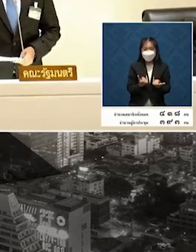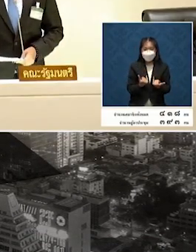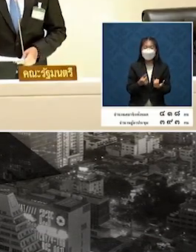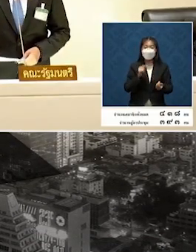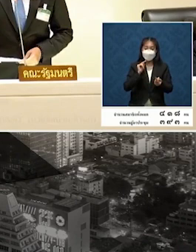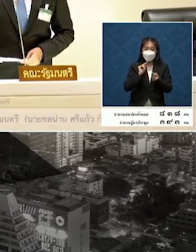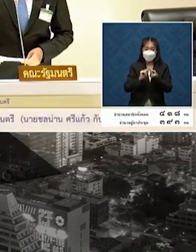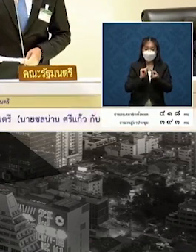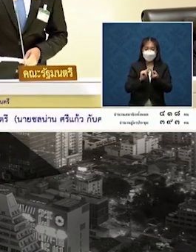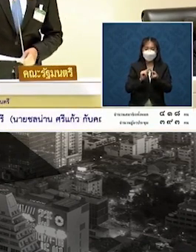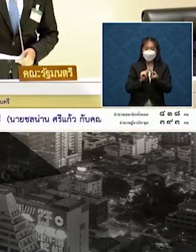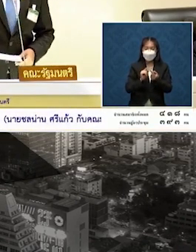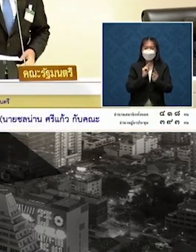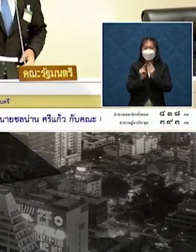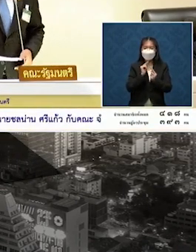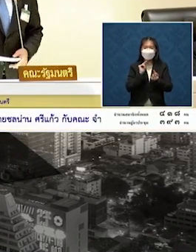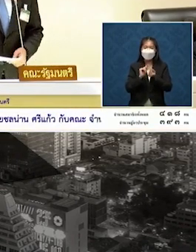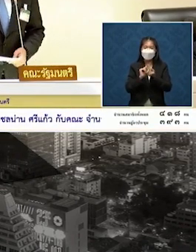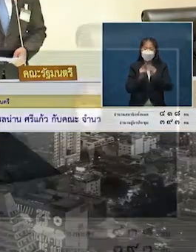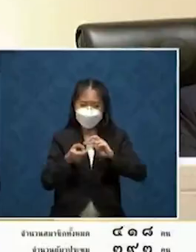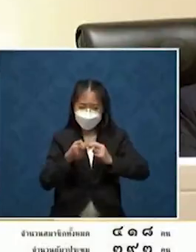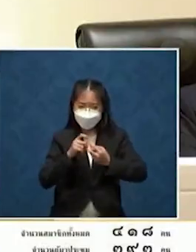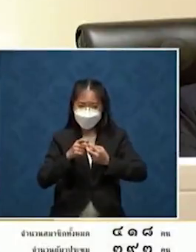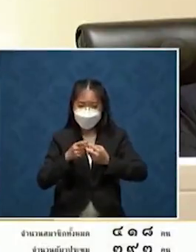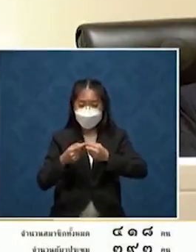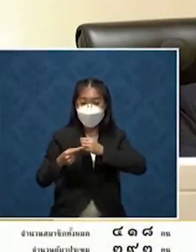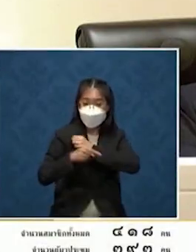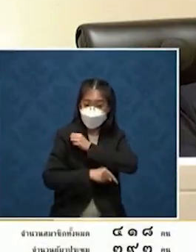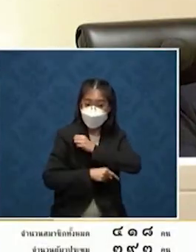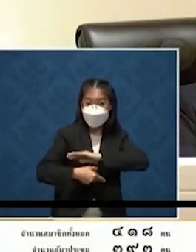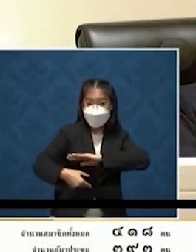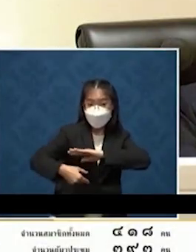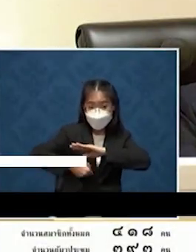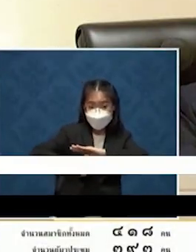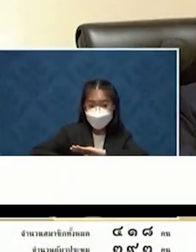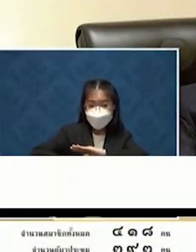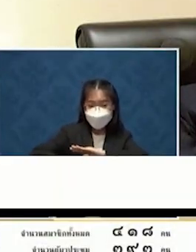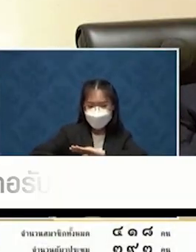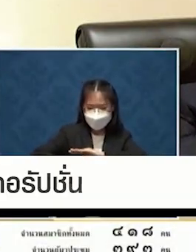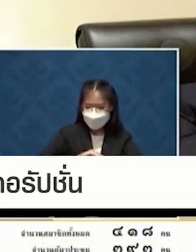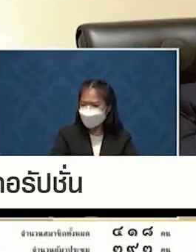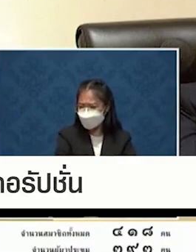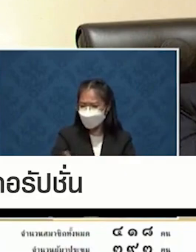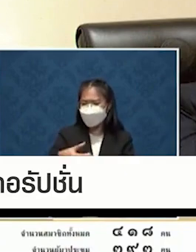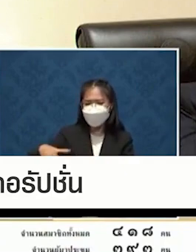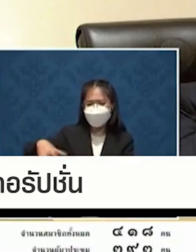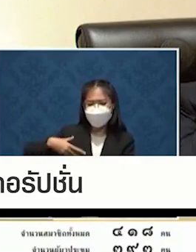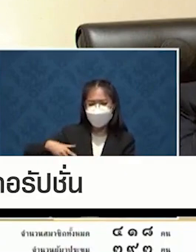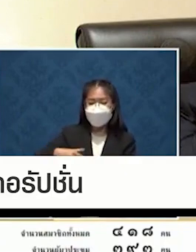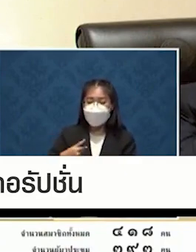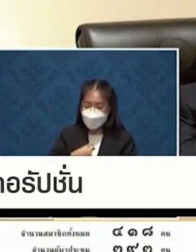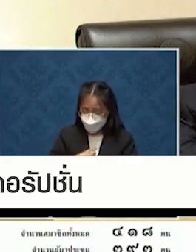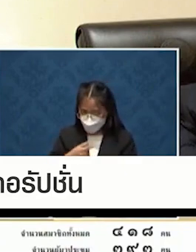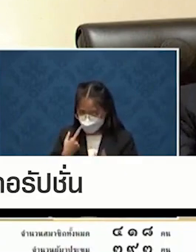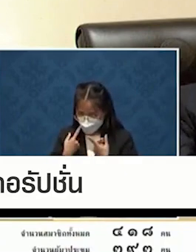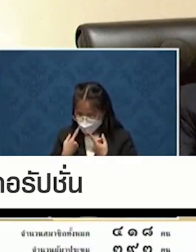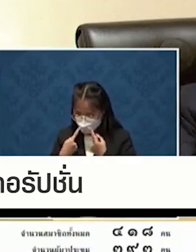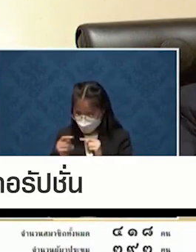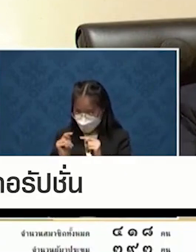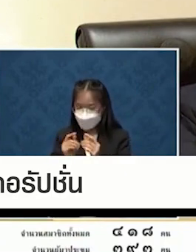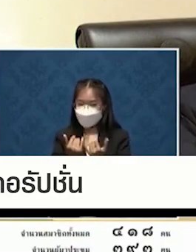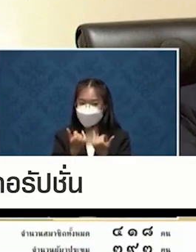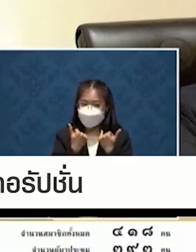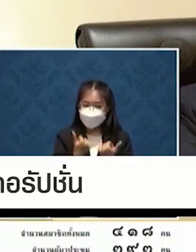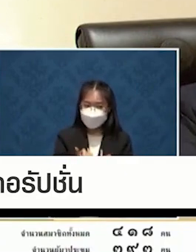คนี้ไม่ได้มีการละเว้นหลายเรื่องท่านนายกสั่งการเองให้เข้าไปดำเนินคดีมันจึงเกิดข่าวขึ้น